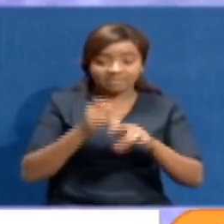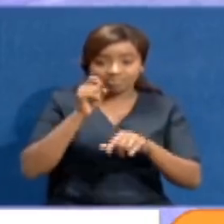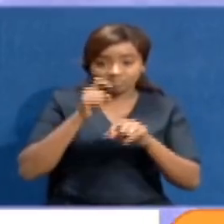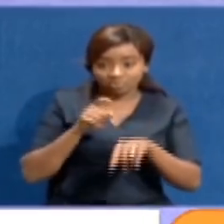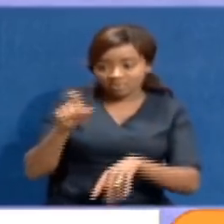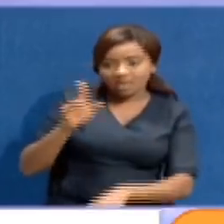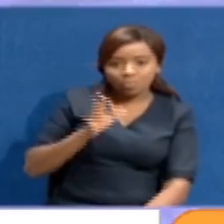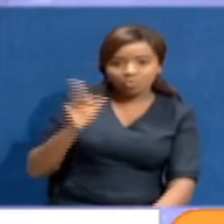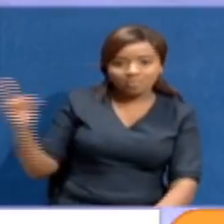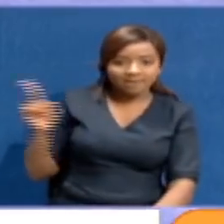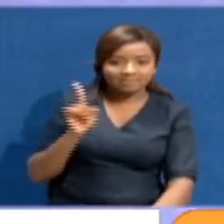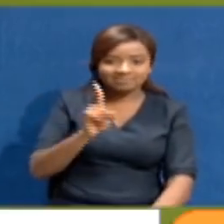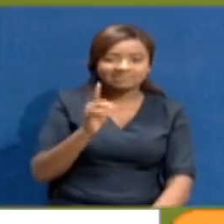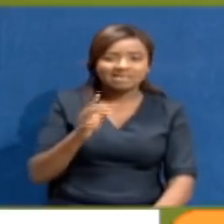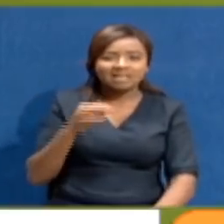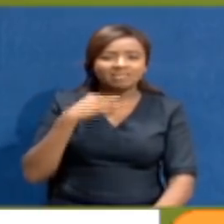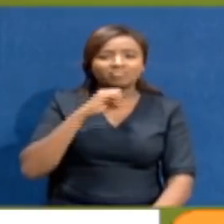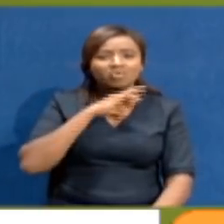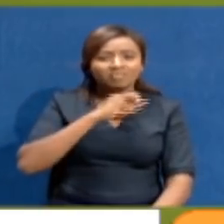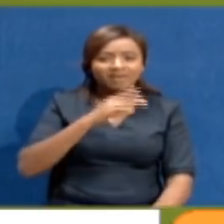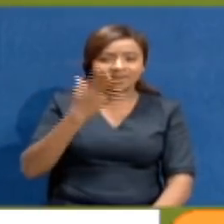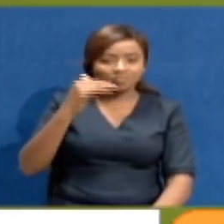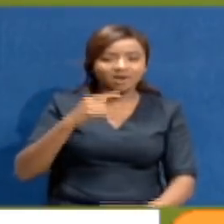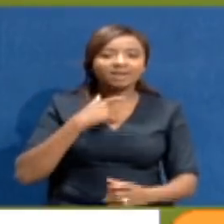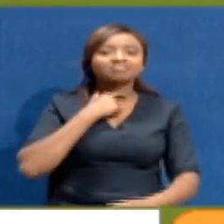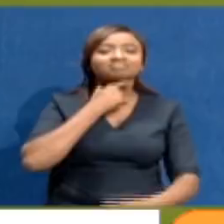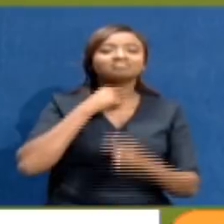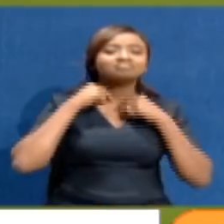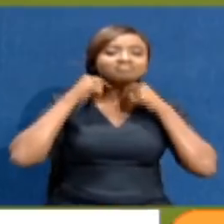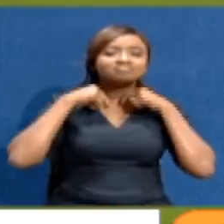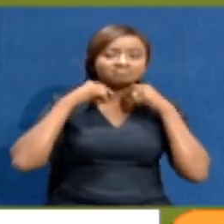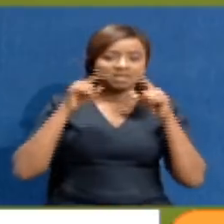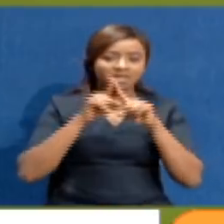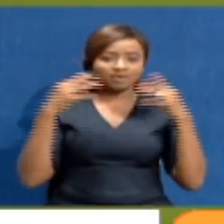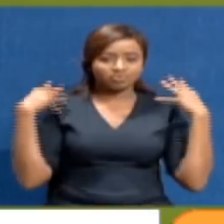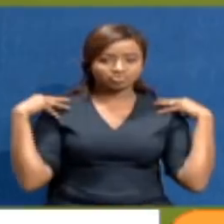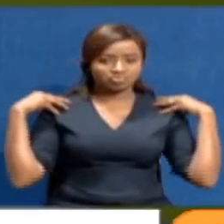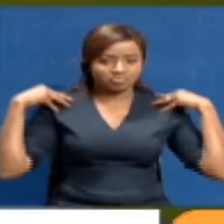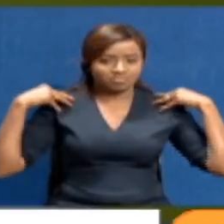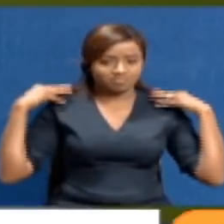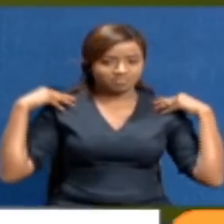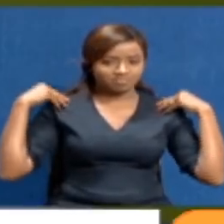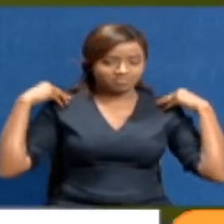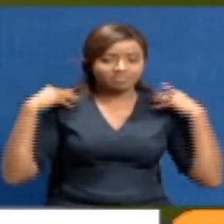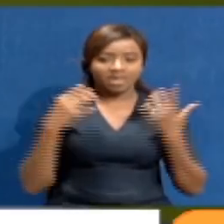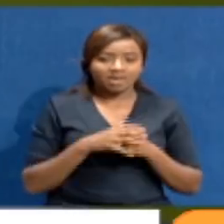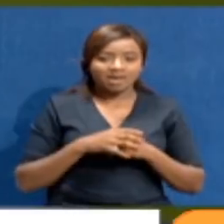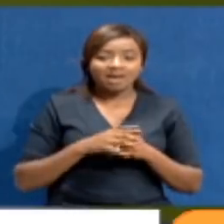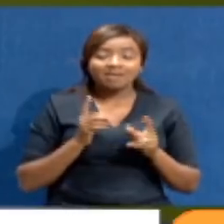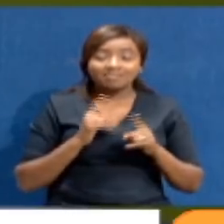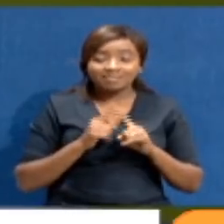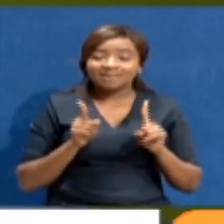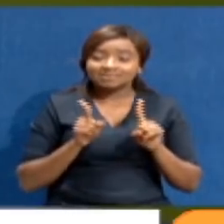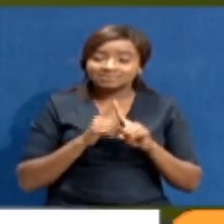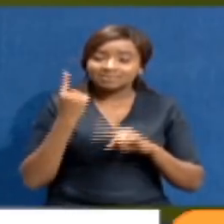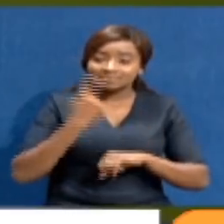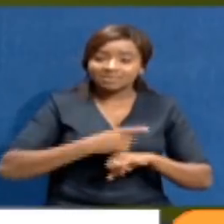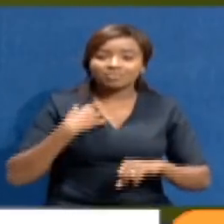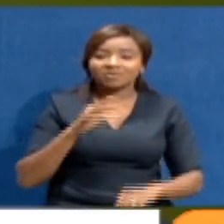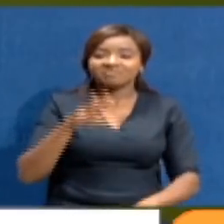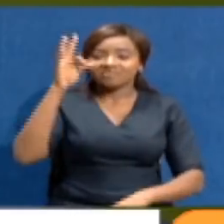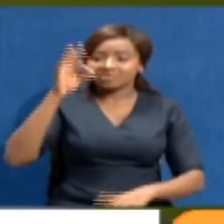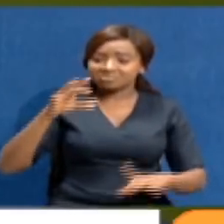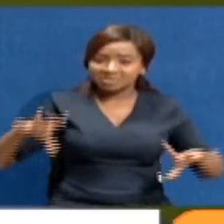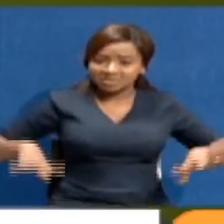ilikuwa imemleta ni shingo na mabega. Lakini even the same day, tuligundua kwanza kiuno yake ndiye ilikuwa mbaya zaidi kuliko hata